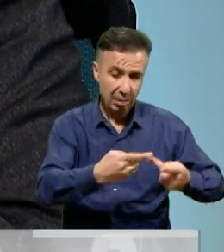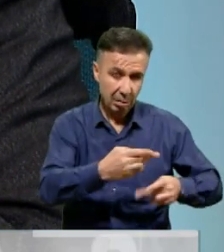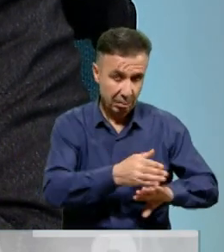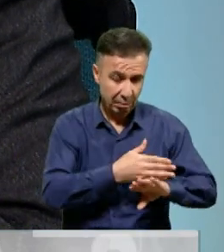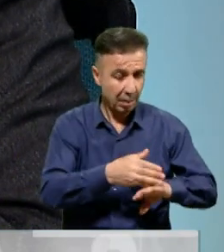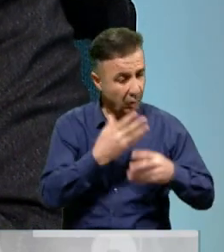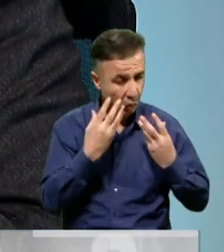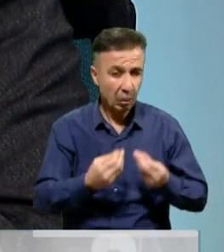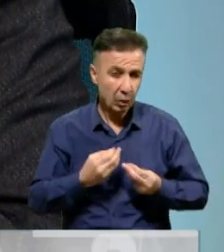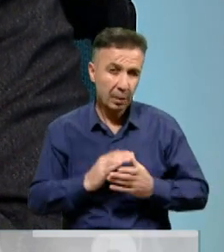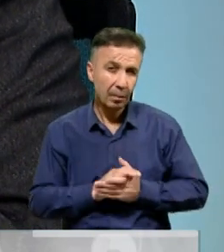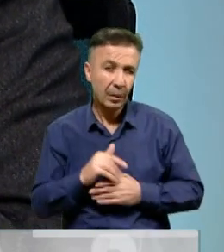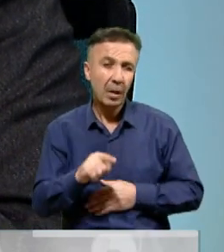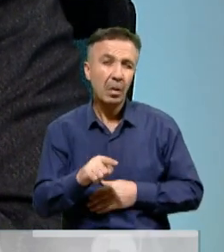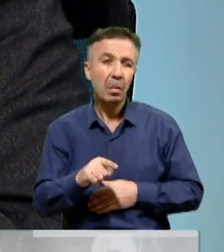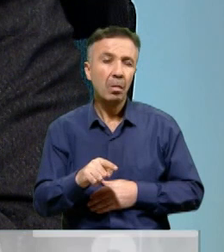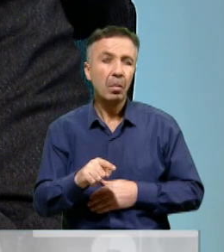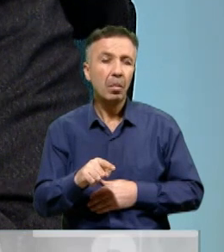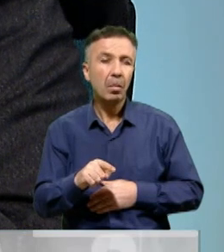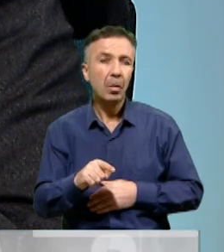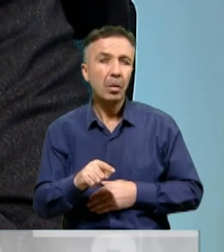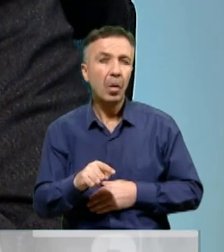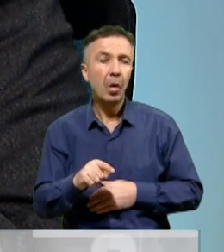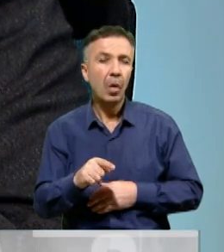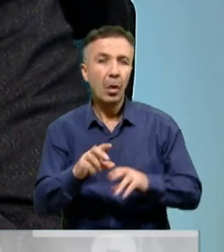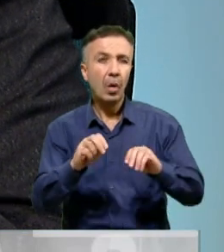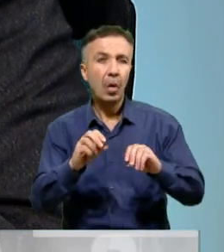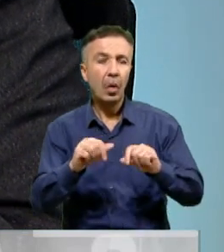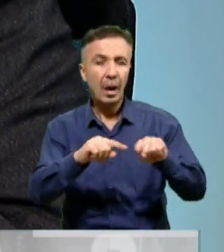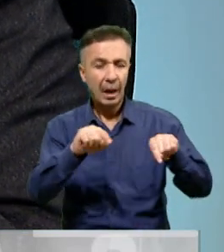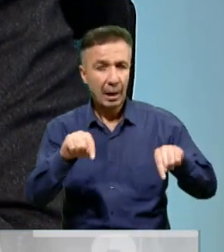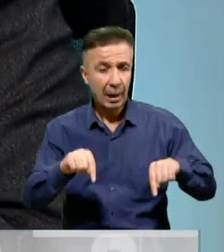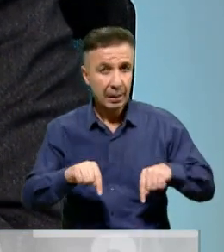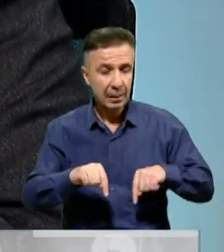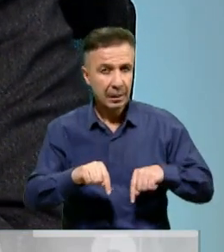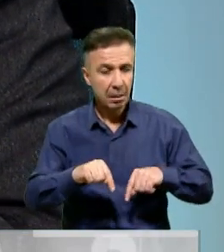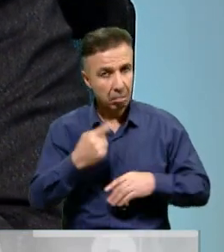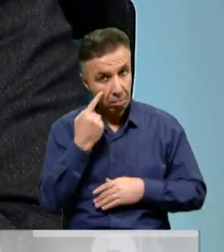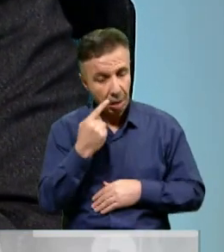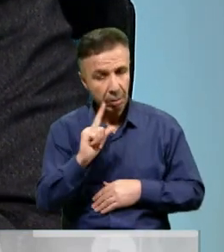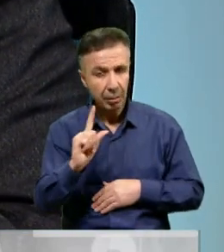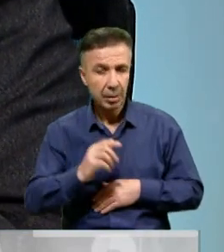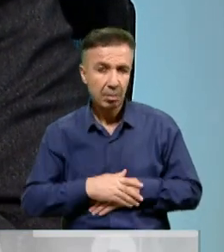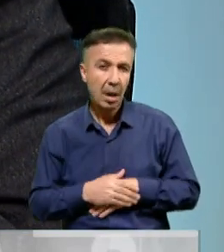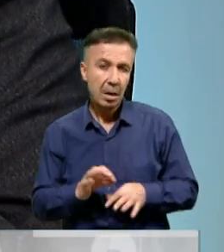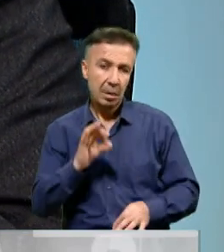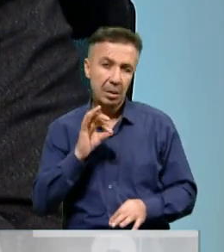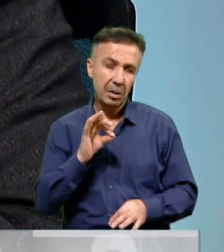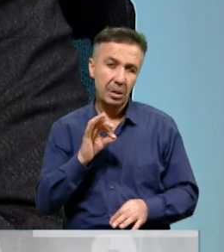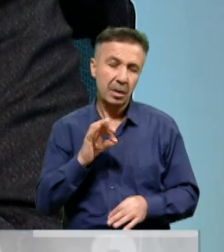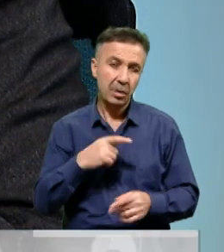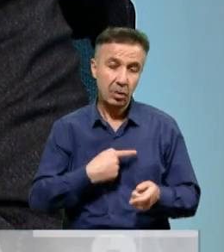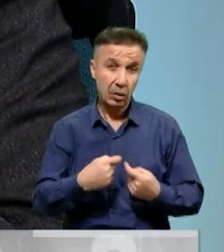mülkiyetine girmişse, bu durumda da o arazinin kullanım şekline bakmak lazım. Eğer arazi kişinin elinde